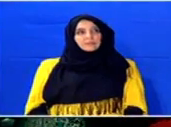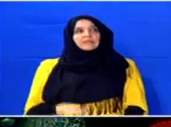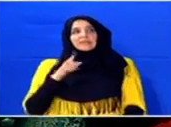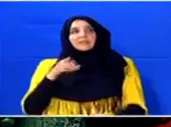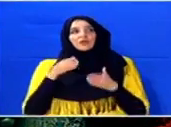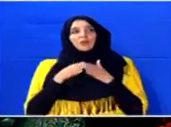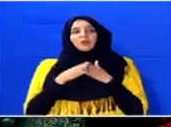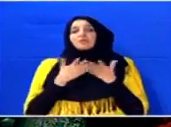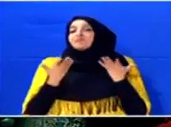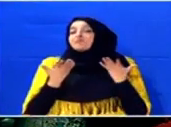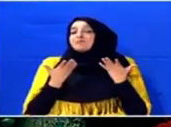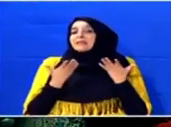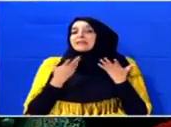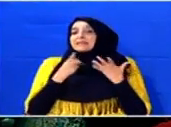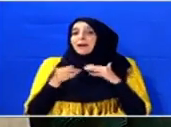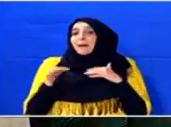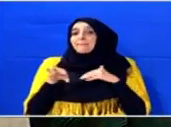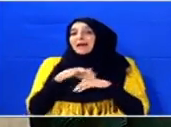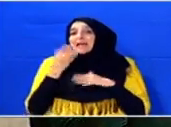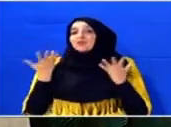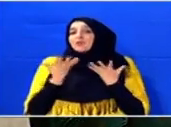هذا الزواج دكتور